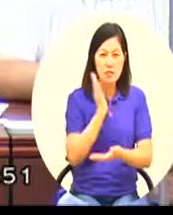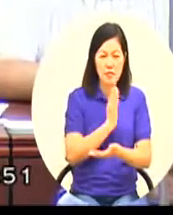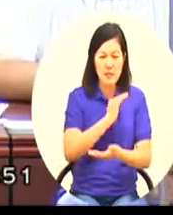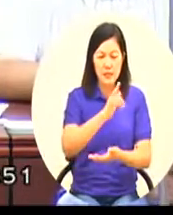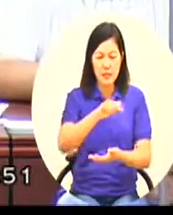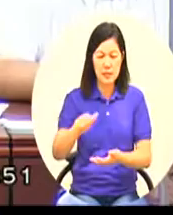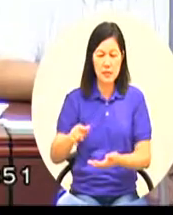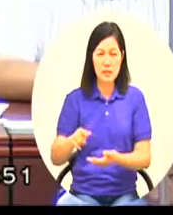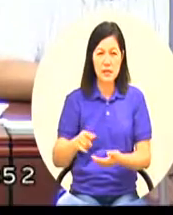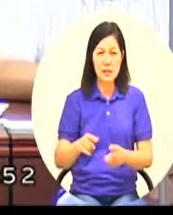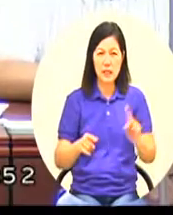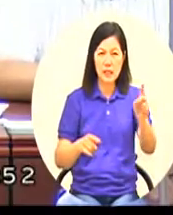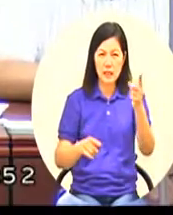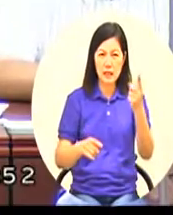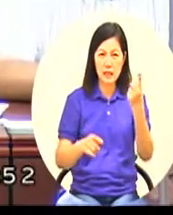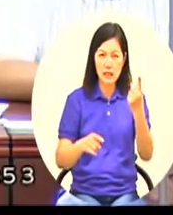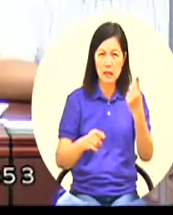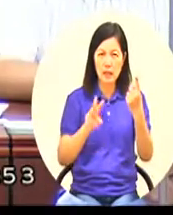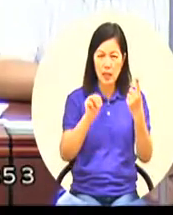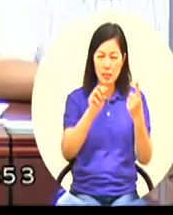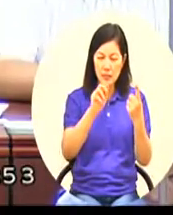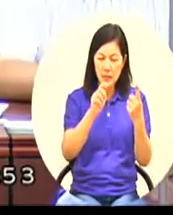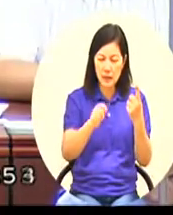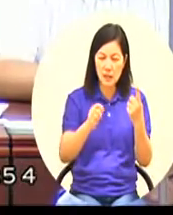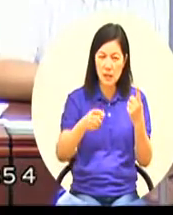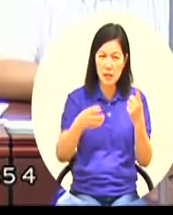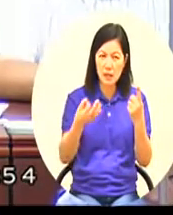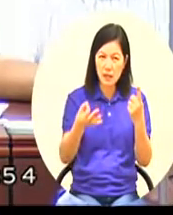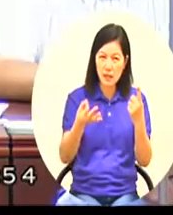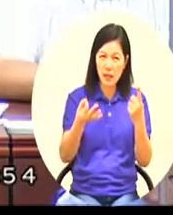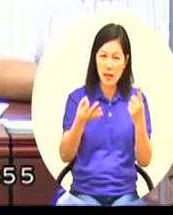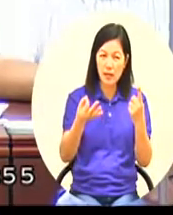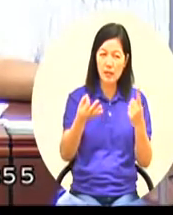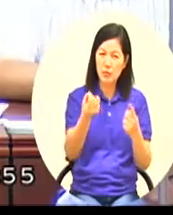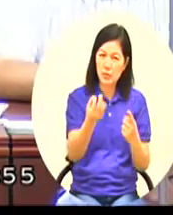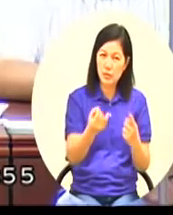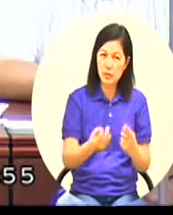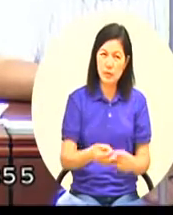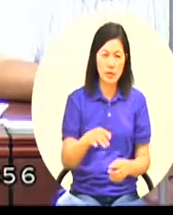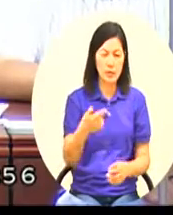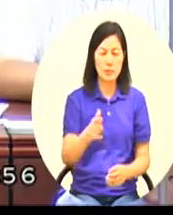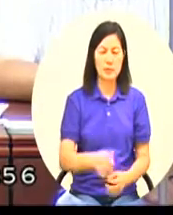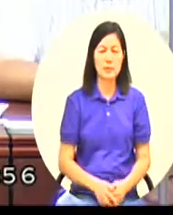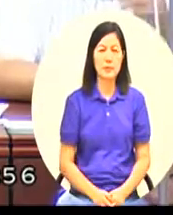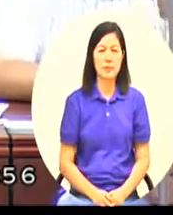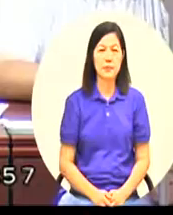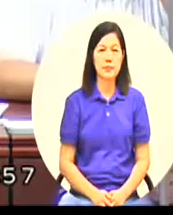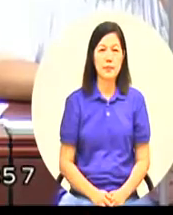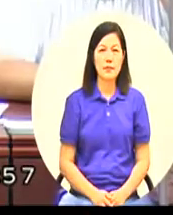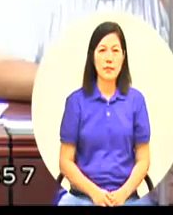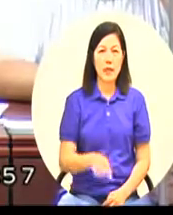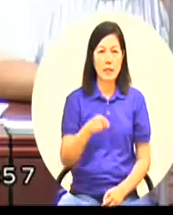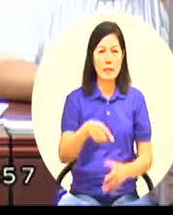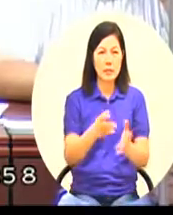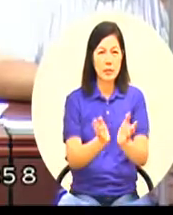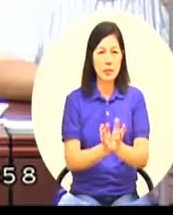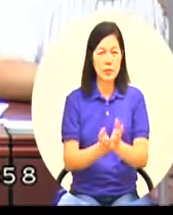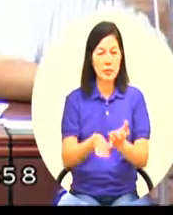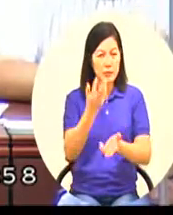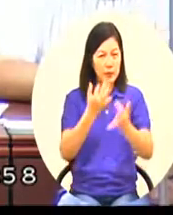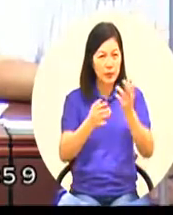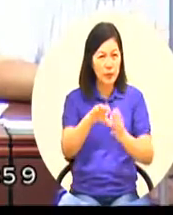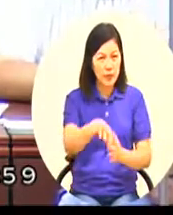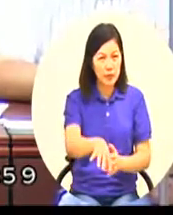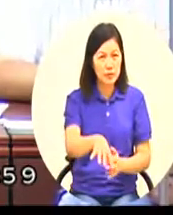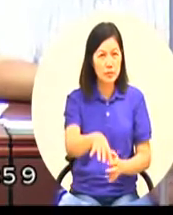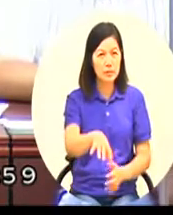吨收多少钱，所以发电是它最重要最多的一个收入。所以其实这个部分是焚化厂他们是基